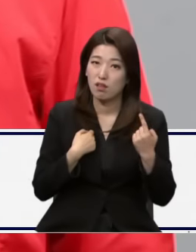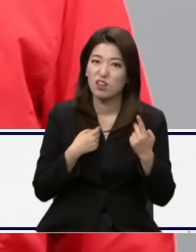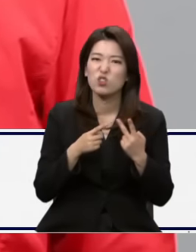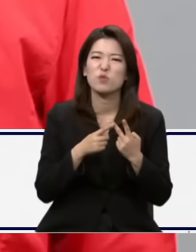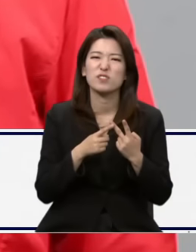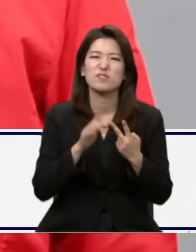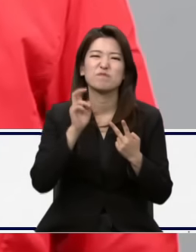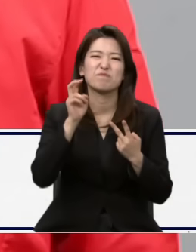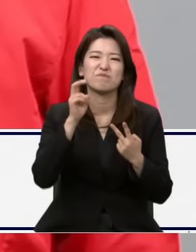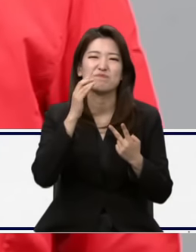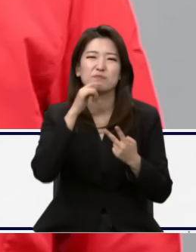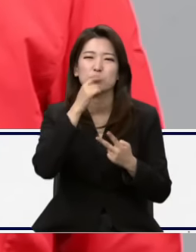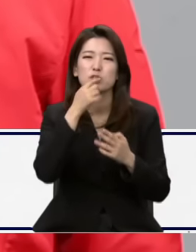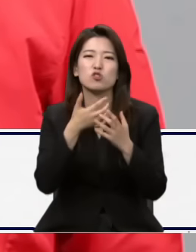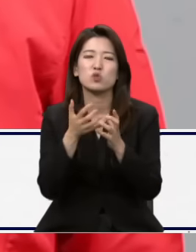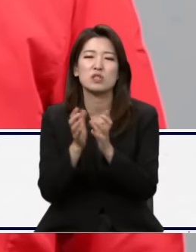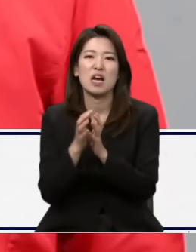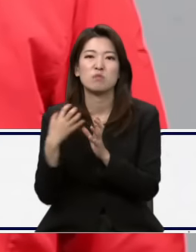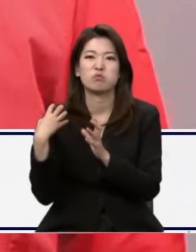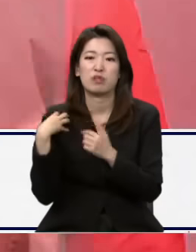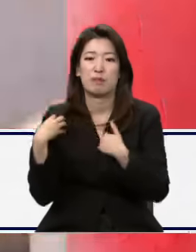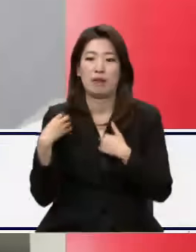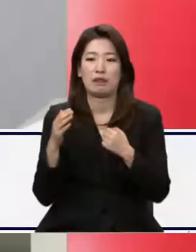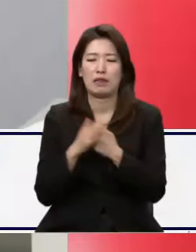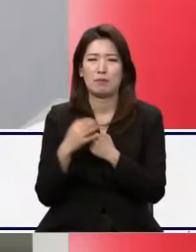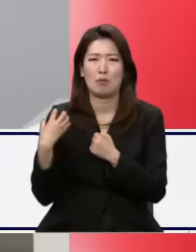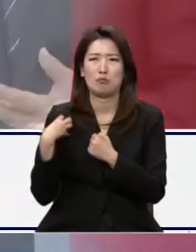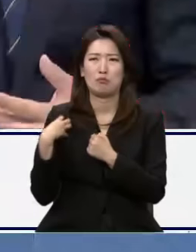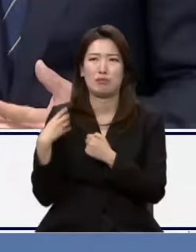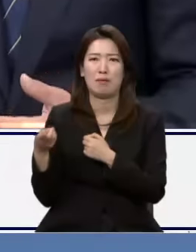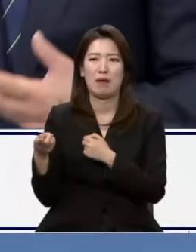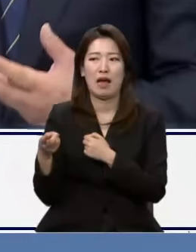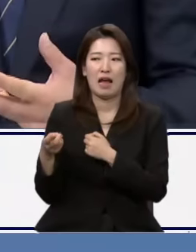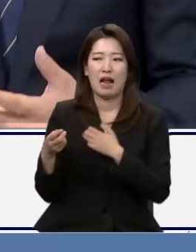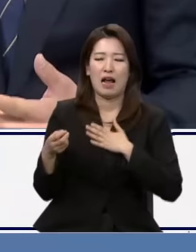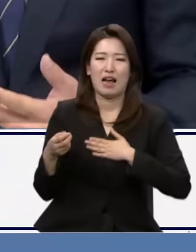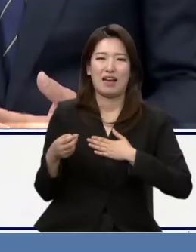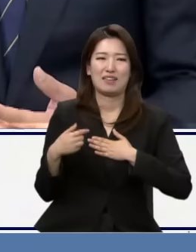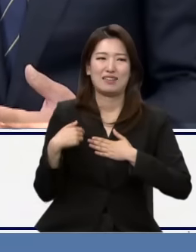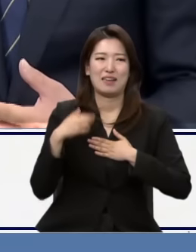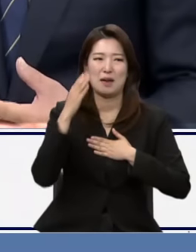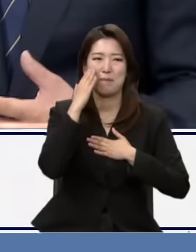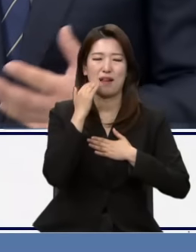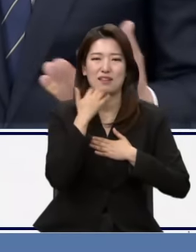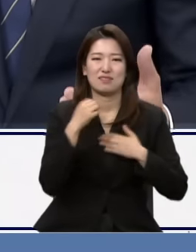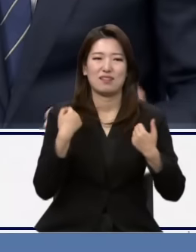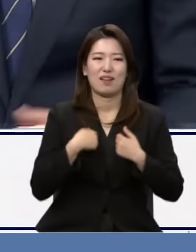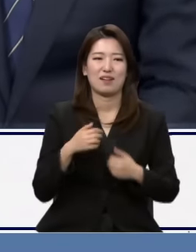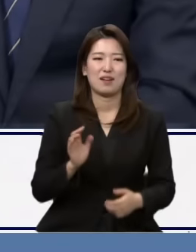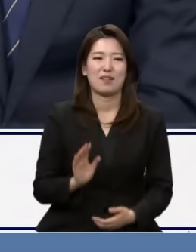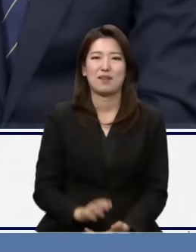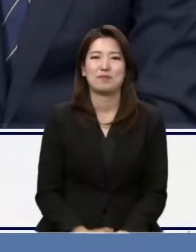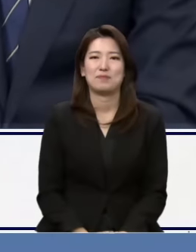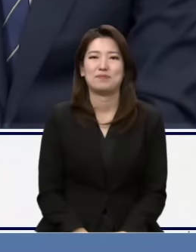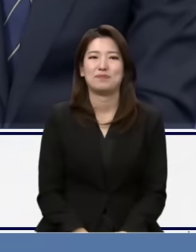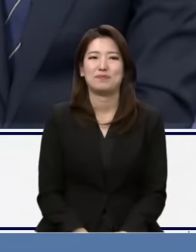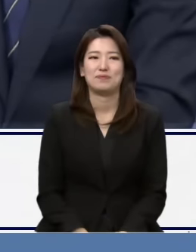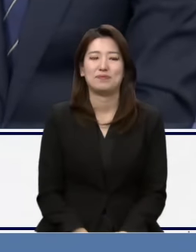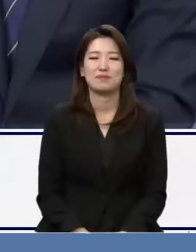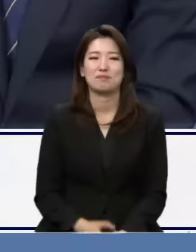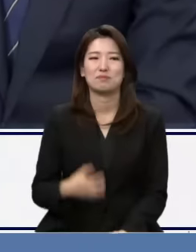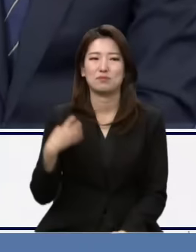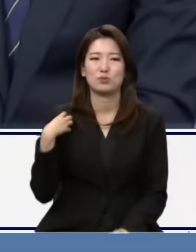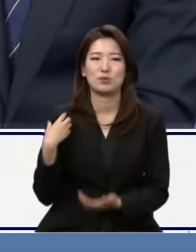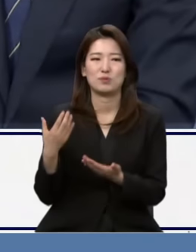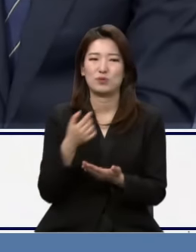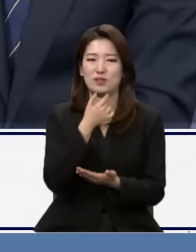지적을 뭐 그 본인도 알고 있을테니까 그 부분에 대해서 더 이상 민주당에 더 큰 부담을 주고 싶지 않다라는 그런